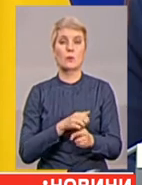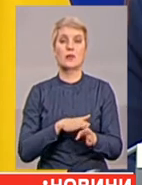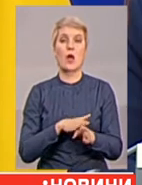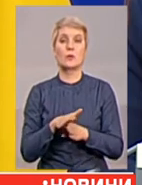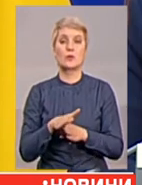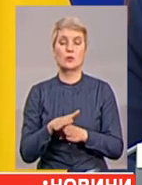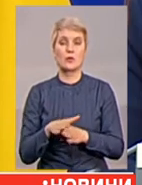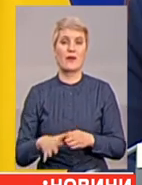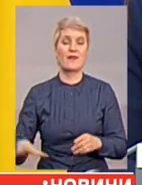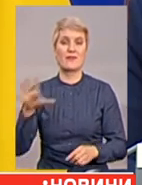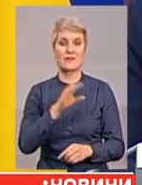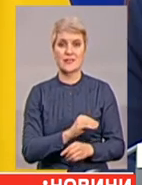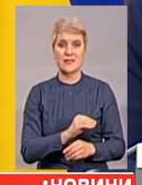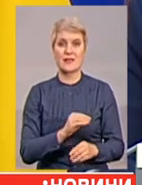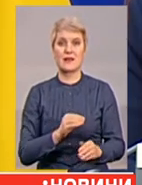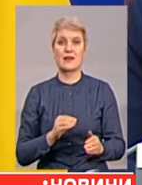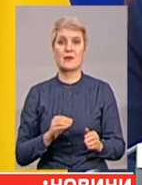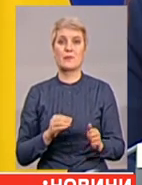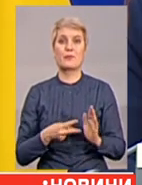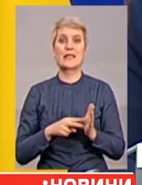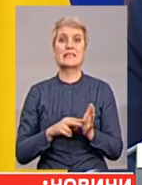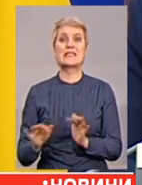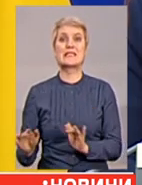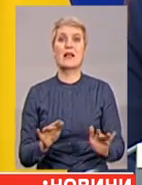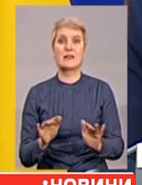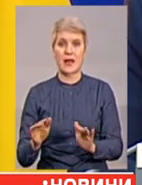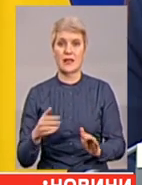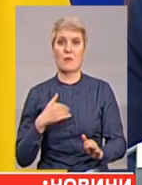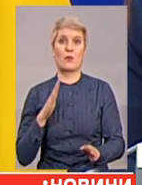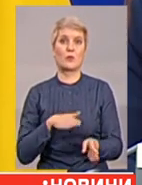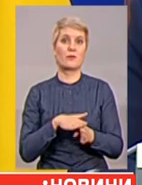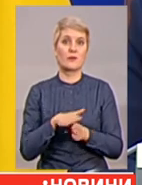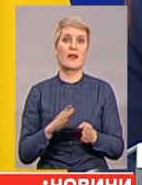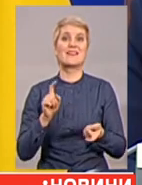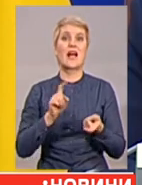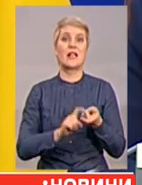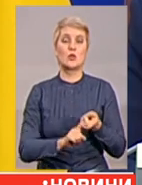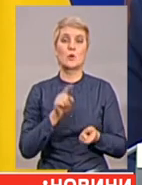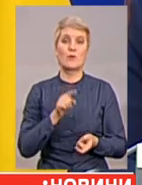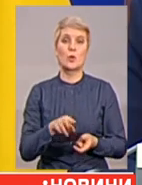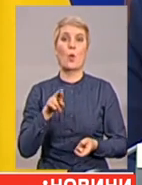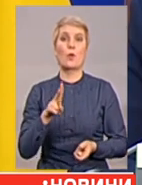всі сценарії, по яким ми будемо діяти, в залежності від того, як буде розвиватися ситуація.